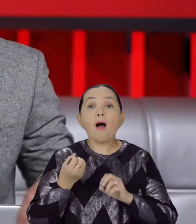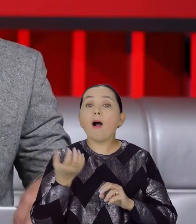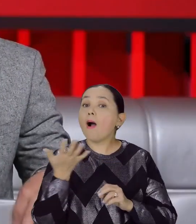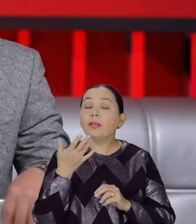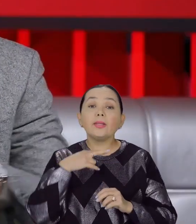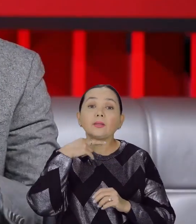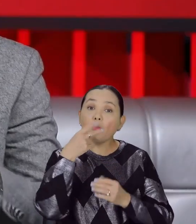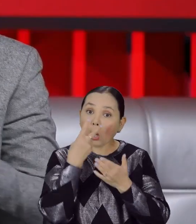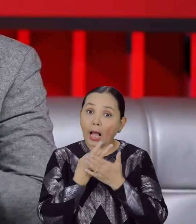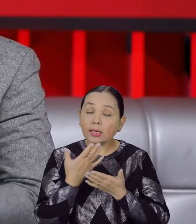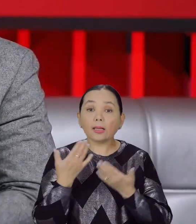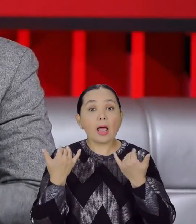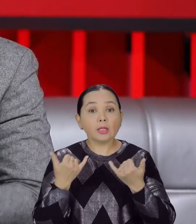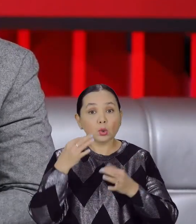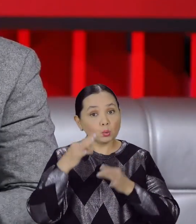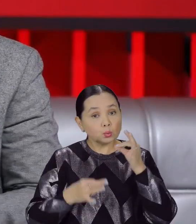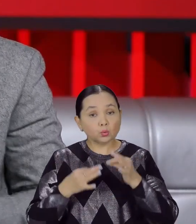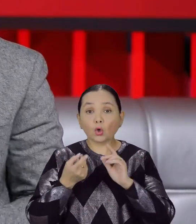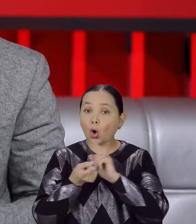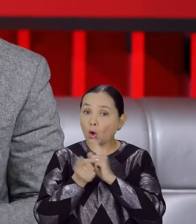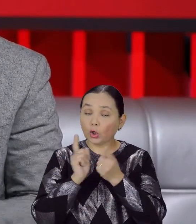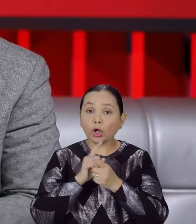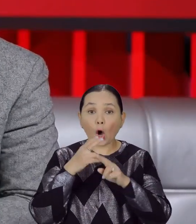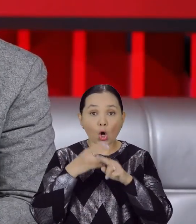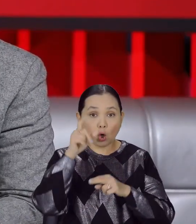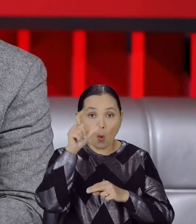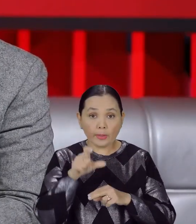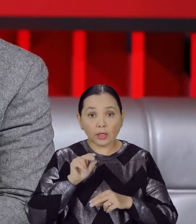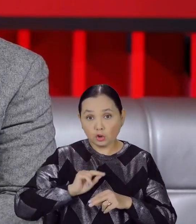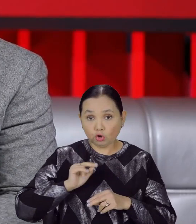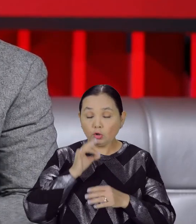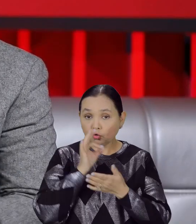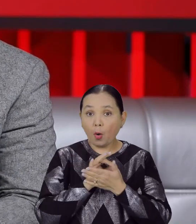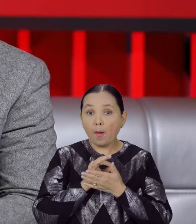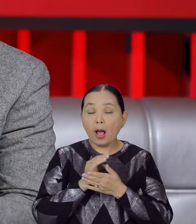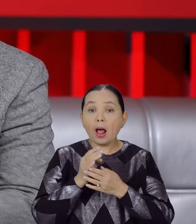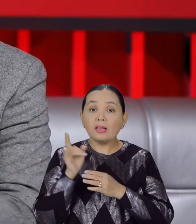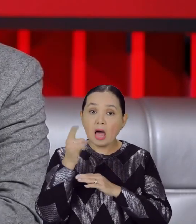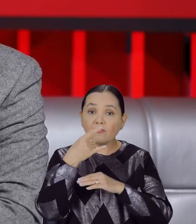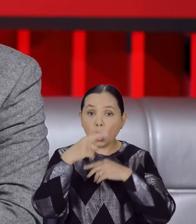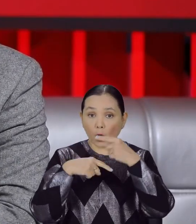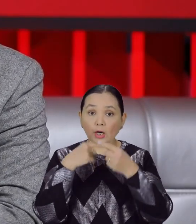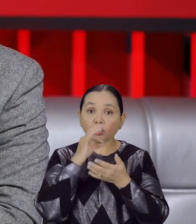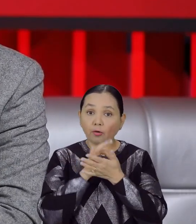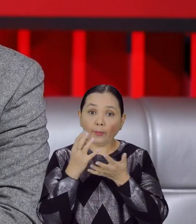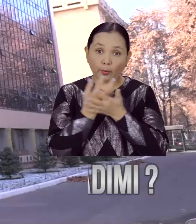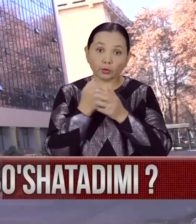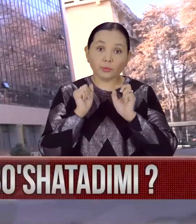qanday e'tibor qaratildi? Endi sudyalar o'rniga robotlar ishlaydimi degan savolga javobni navbatdagi lavha orqali topishingiz